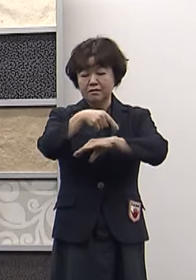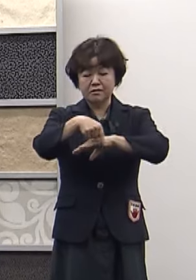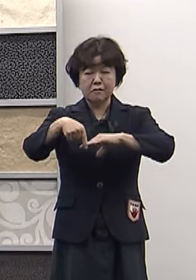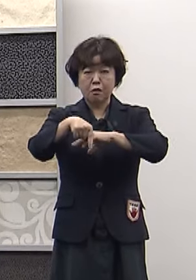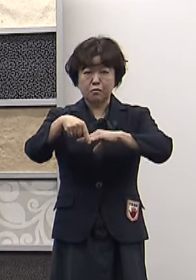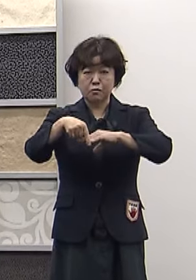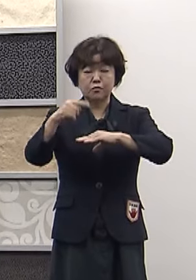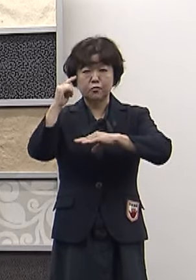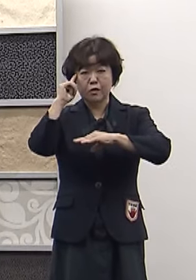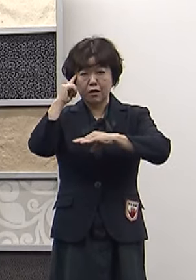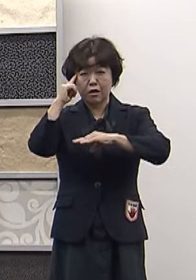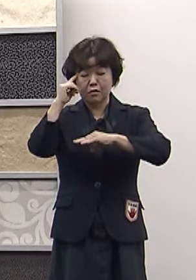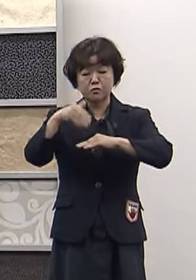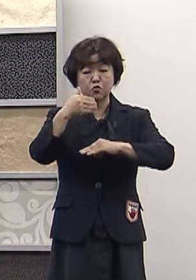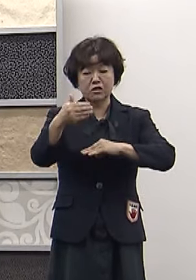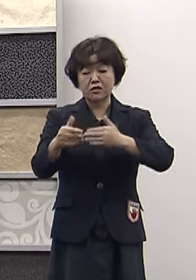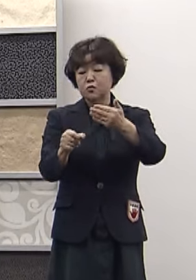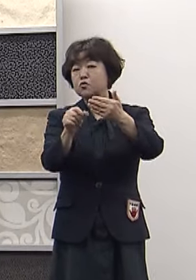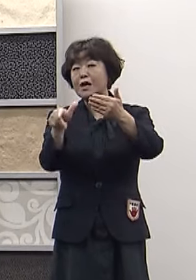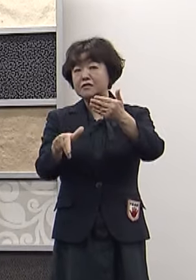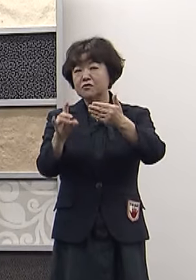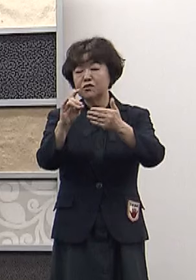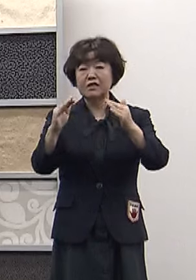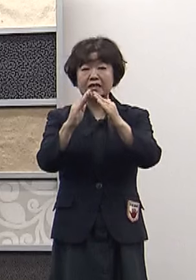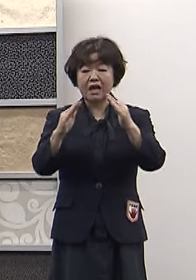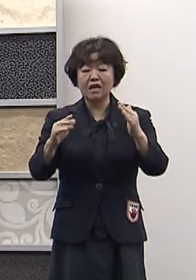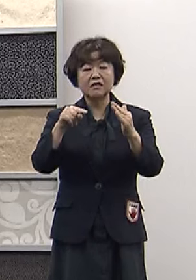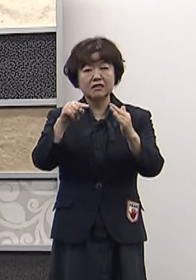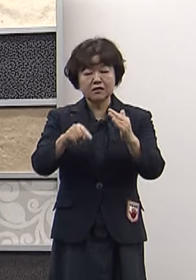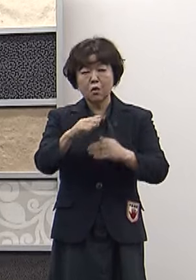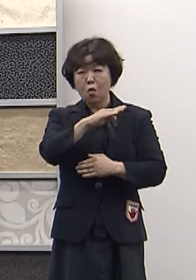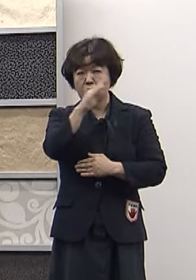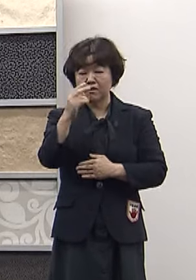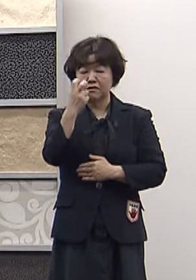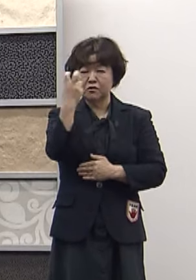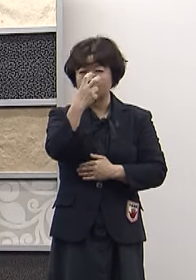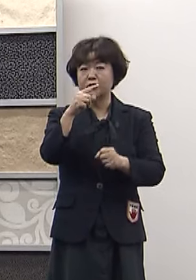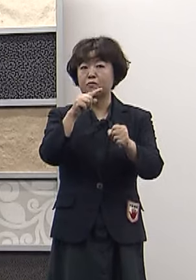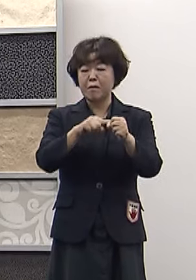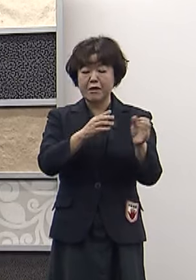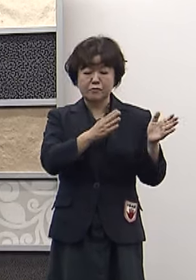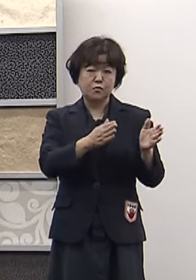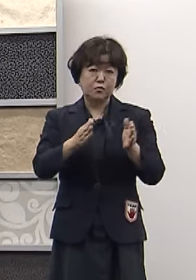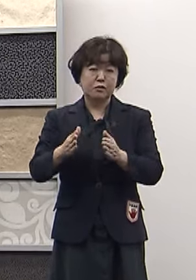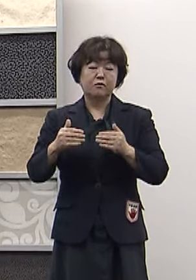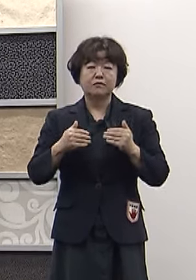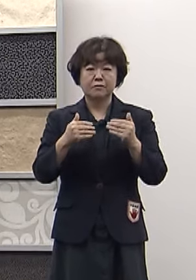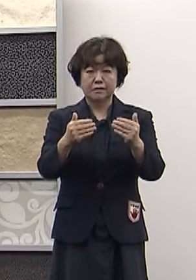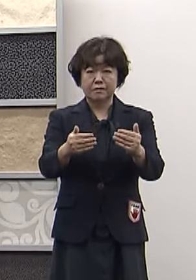く、9月議会には本格的な実態調査が実施できるよう準備を進めてまいります。